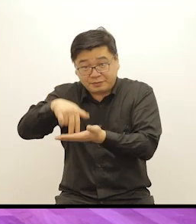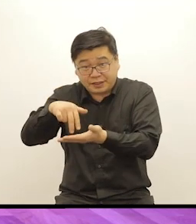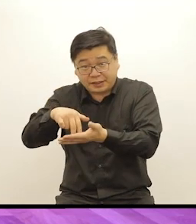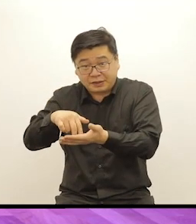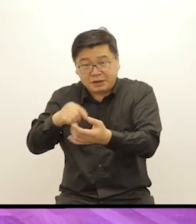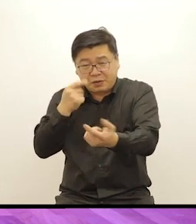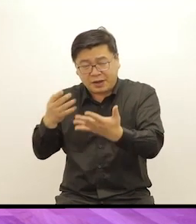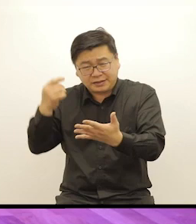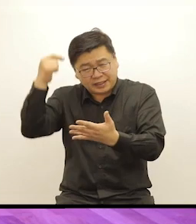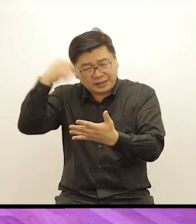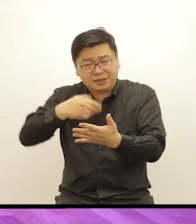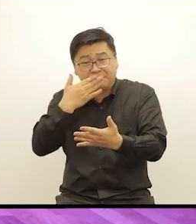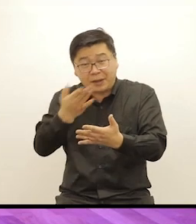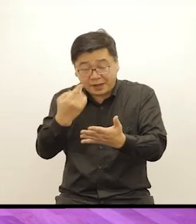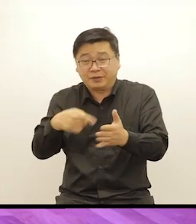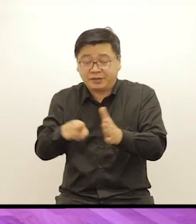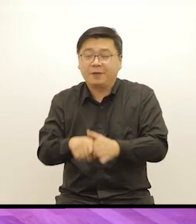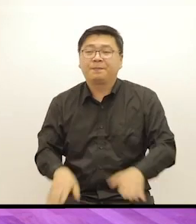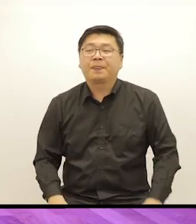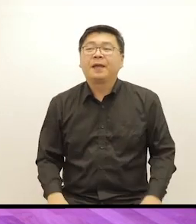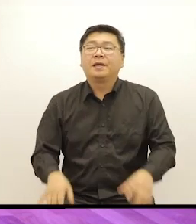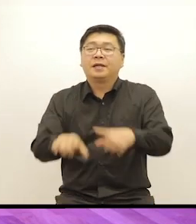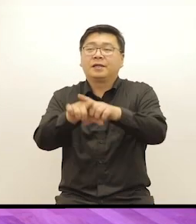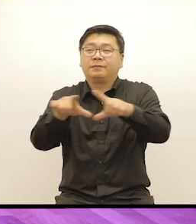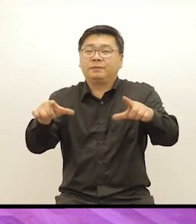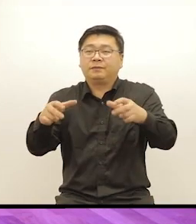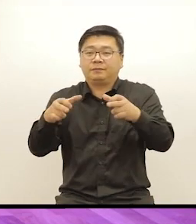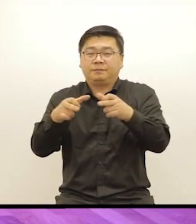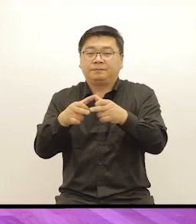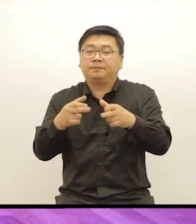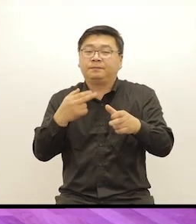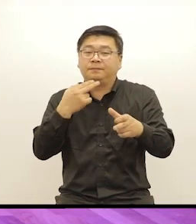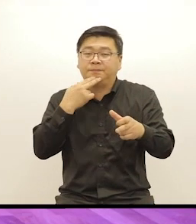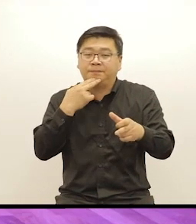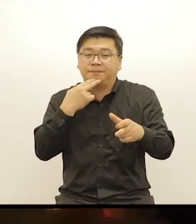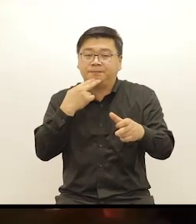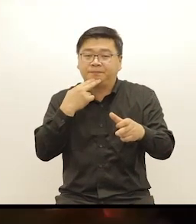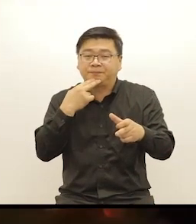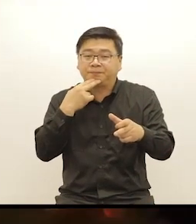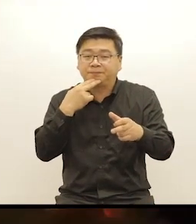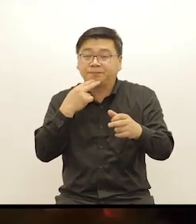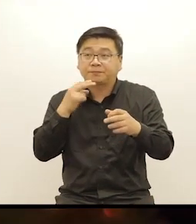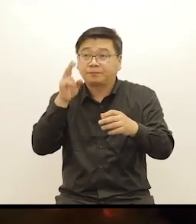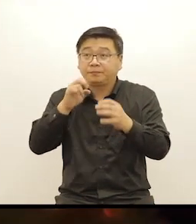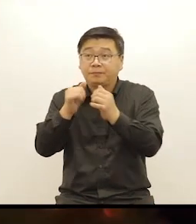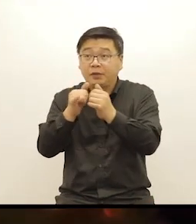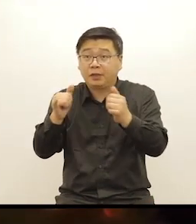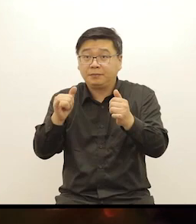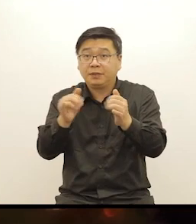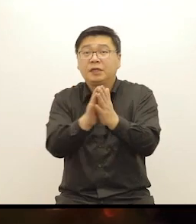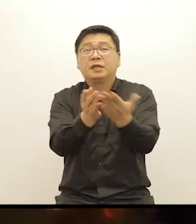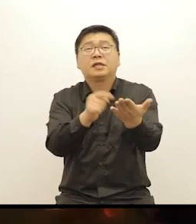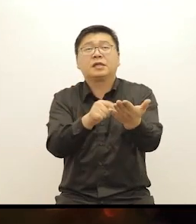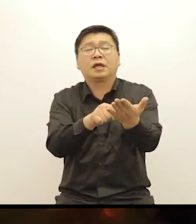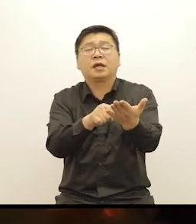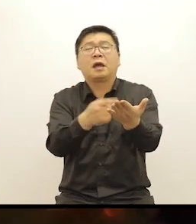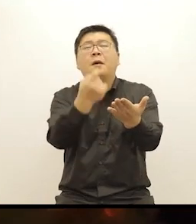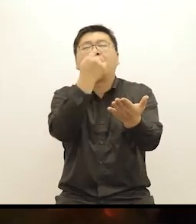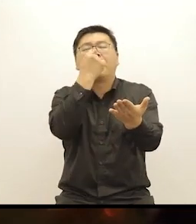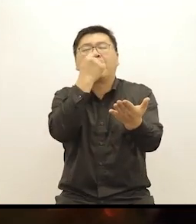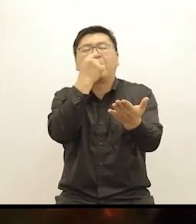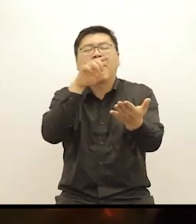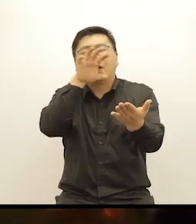같은데요. 일반 그 비장애인에 비하면은 그 악보를 익히고